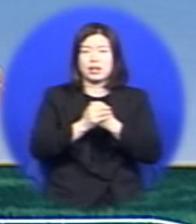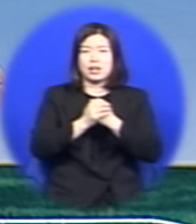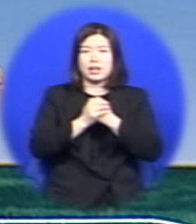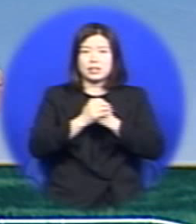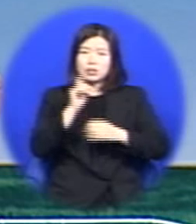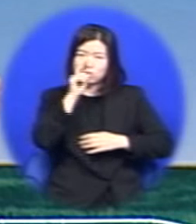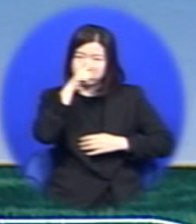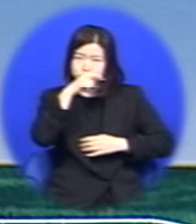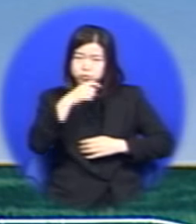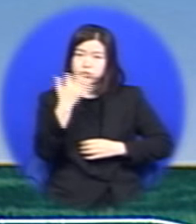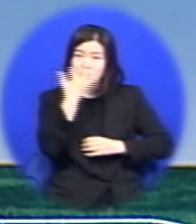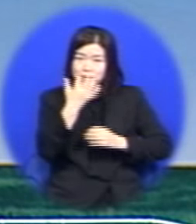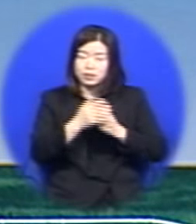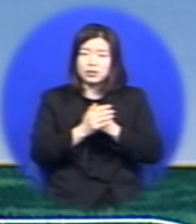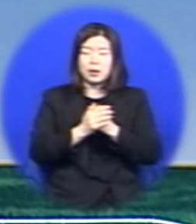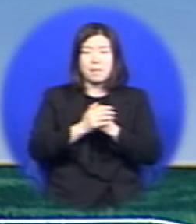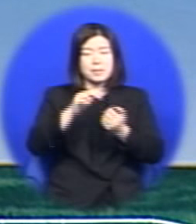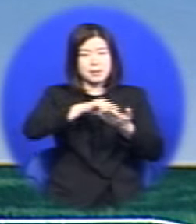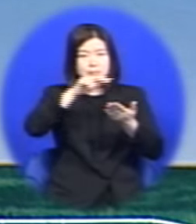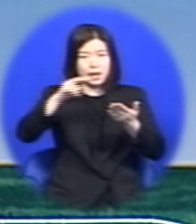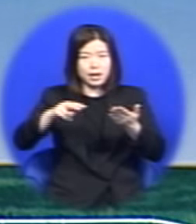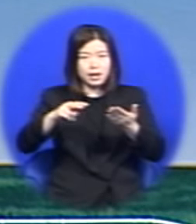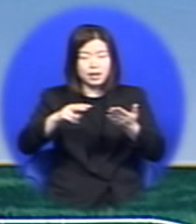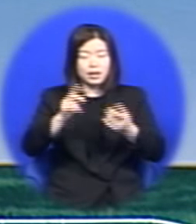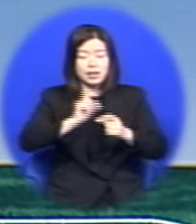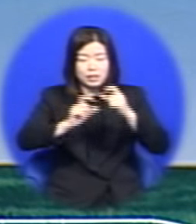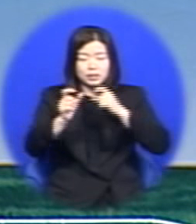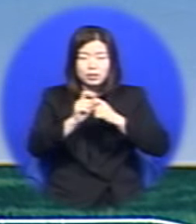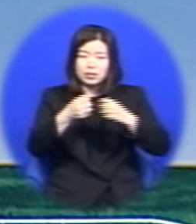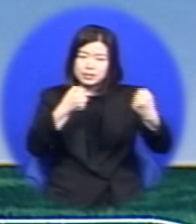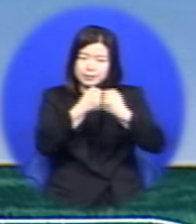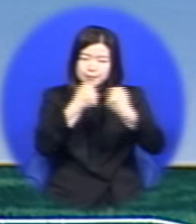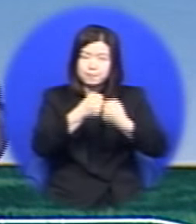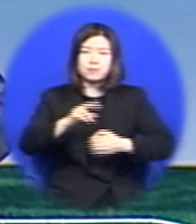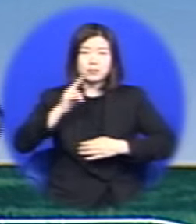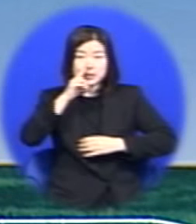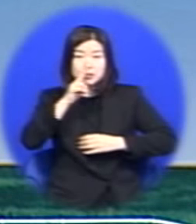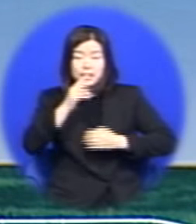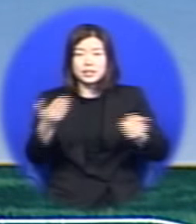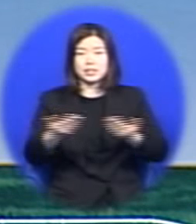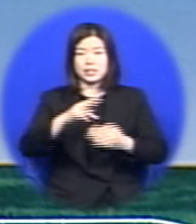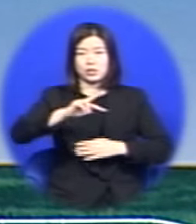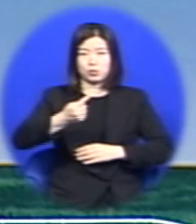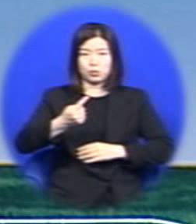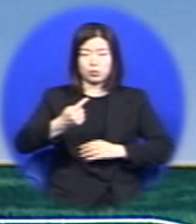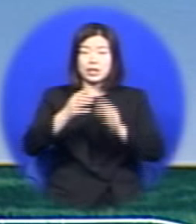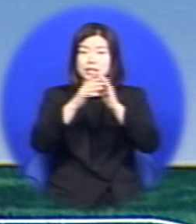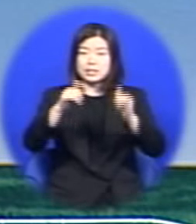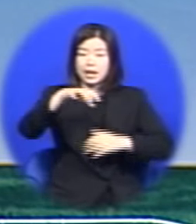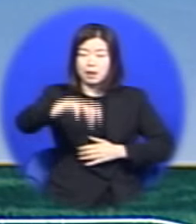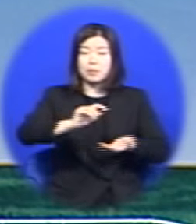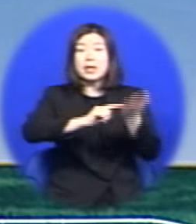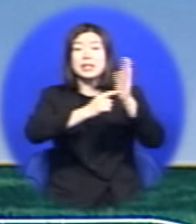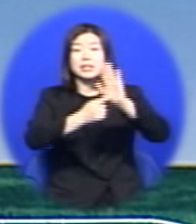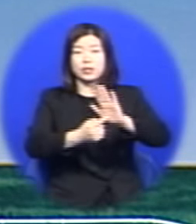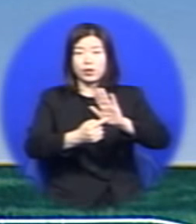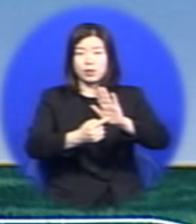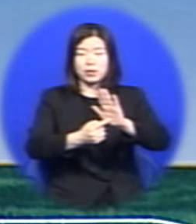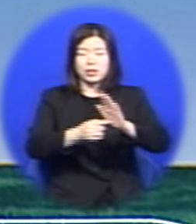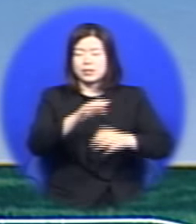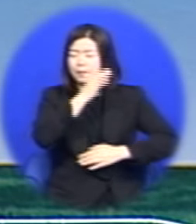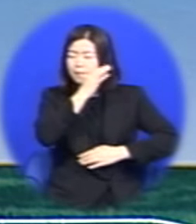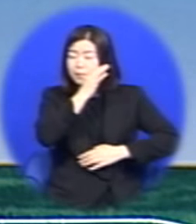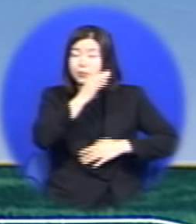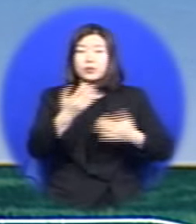방탕, 심지어 싸우고 시기하는 일조차 사람들 앞에 드러내면 너무너무 창피한 일.